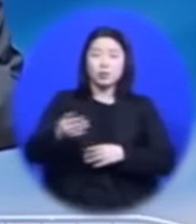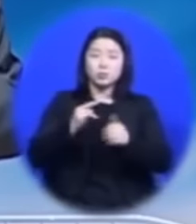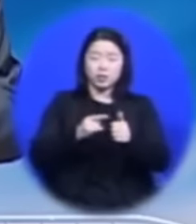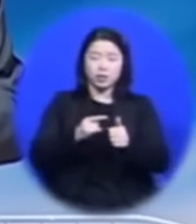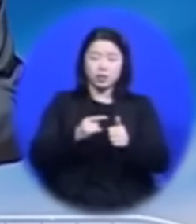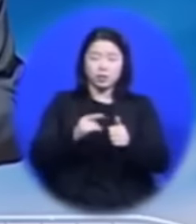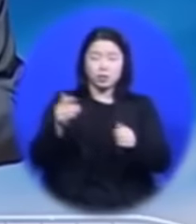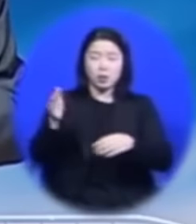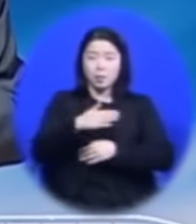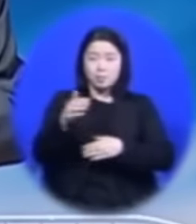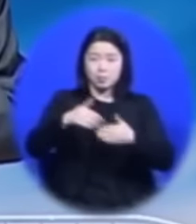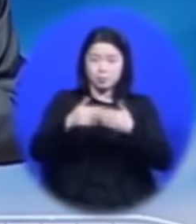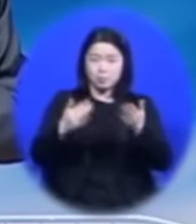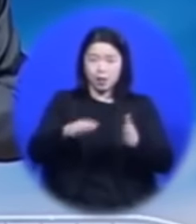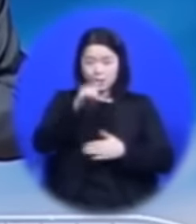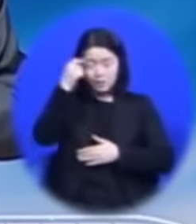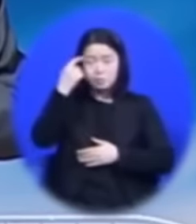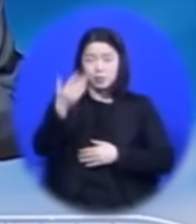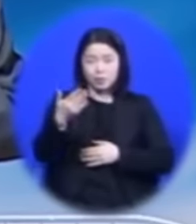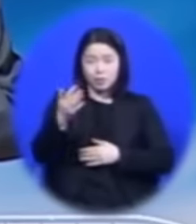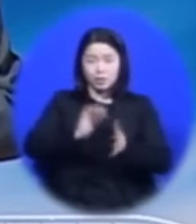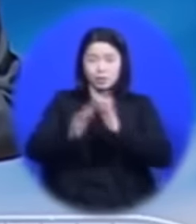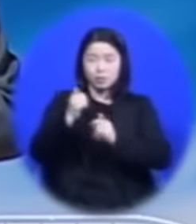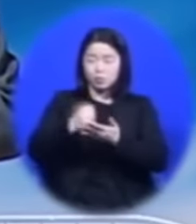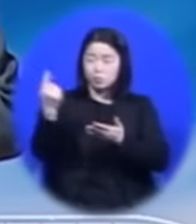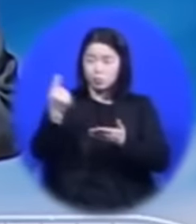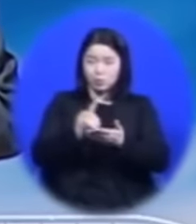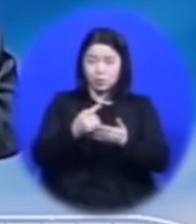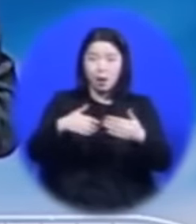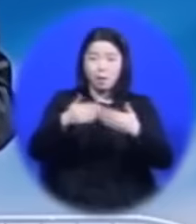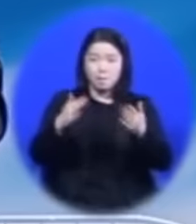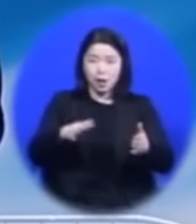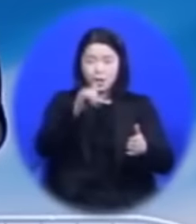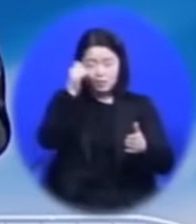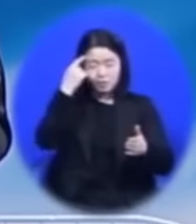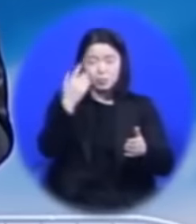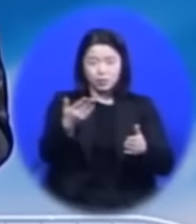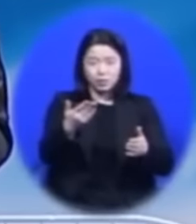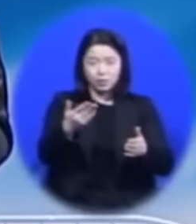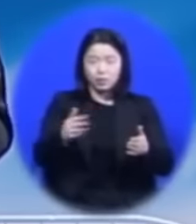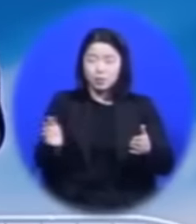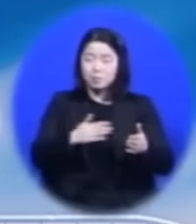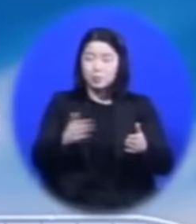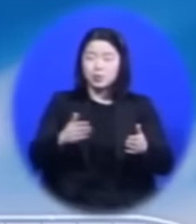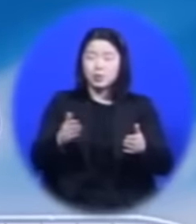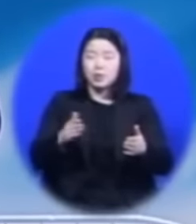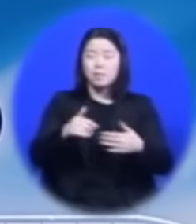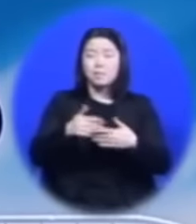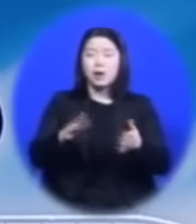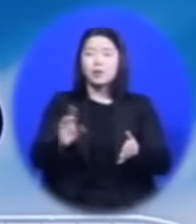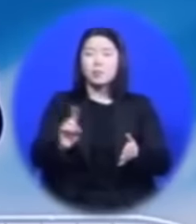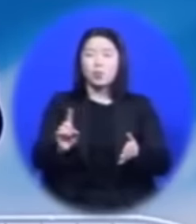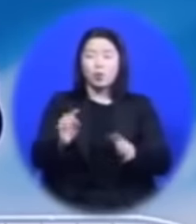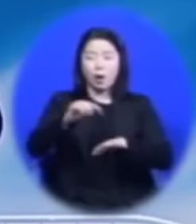여러분에게는 빈방이 있으십니까? 예수님이 오실 빈방이. 그 빈방은 뭘 말하는 거죠? 마음이에요.